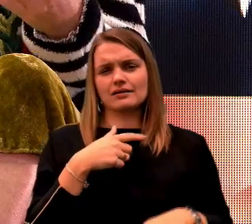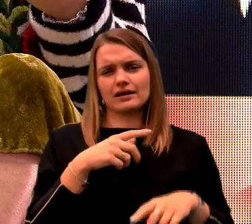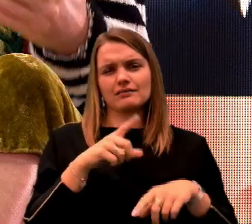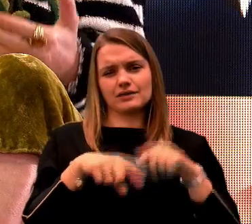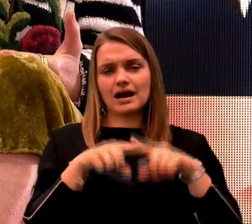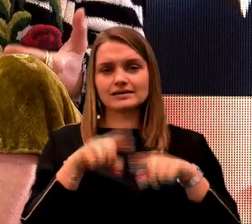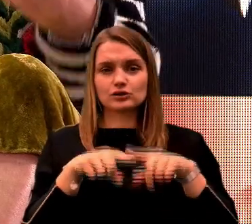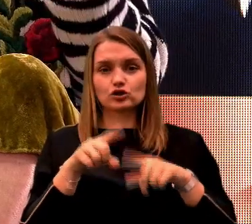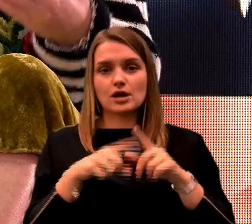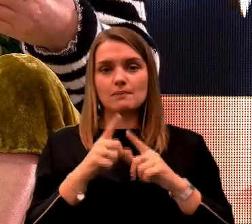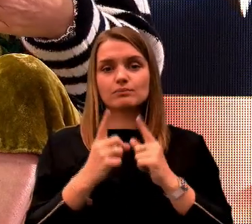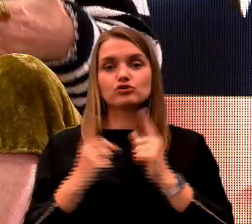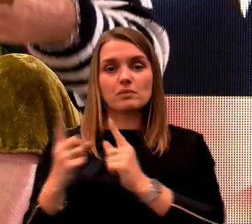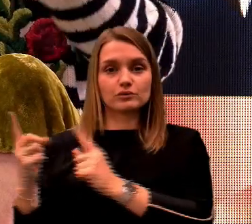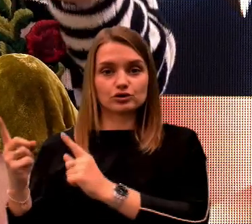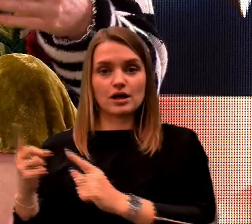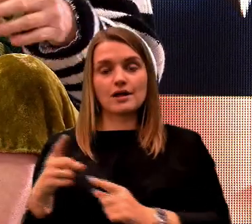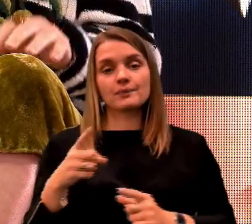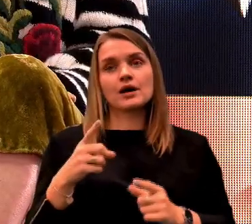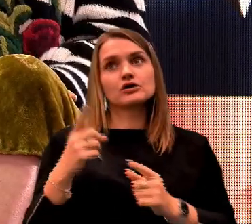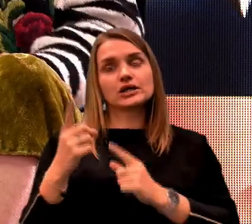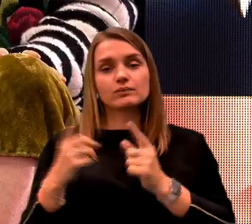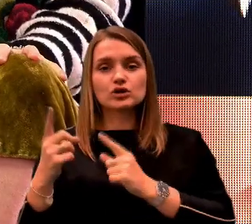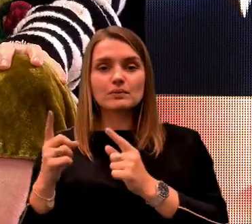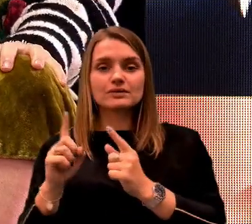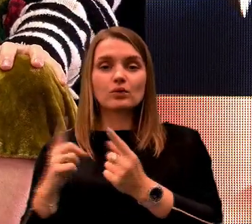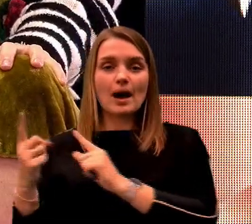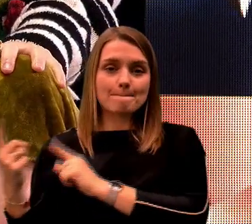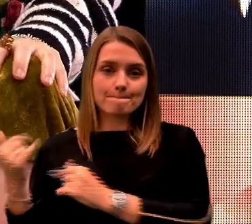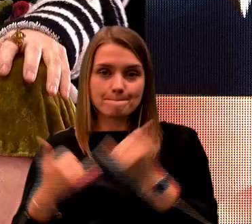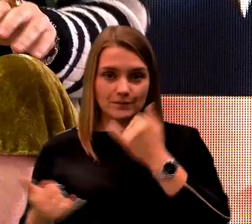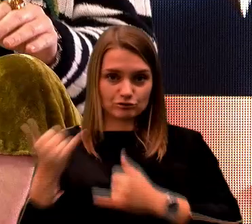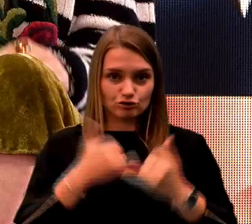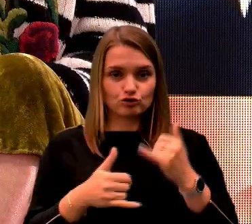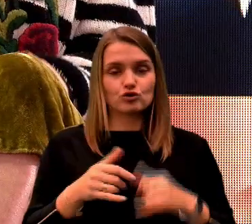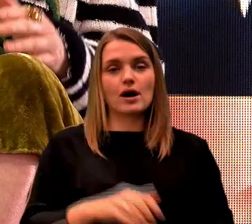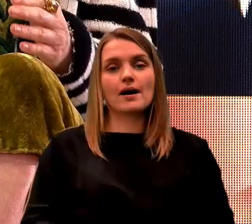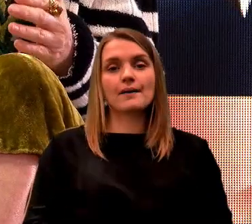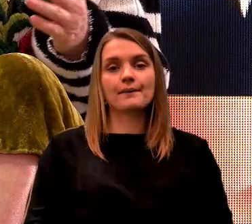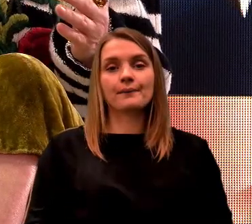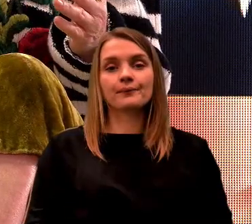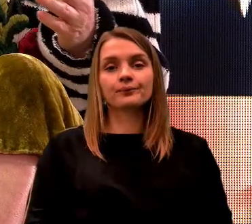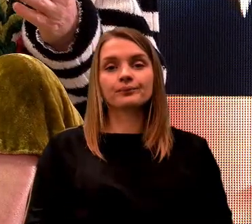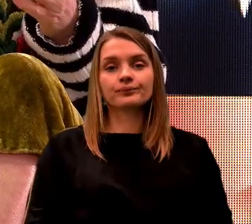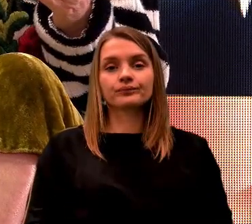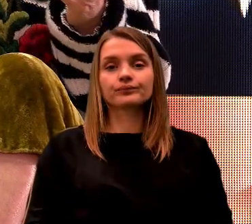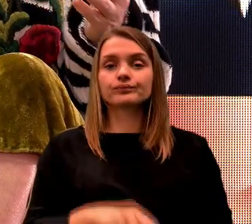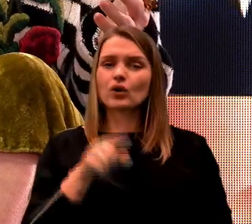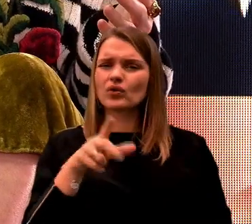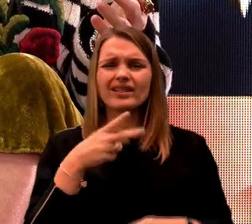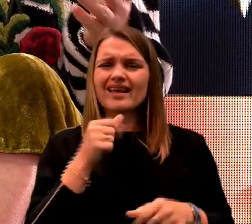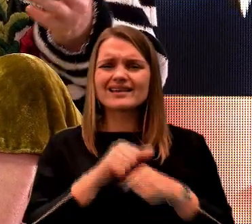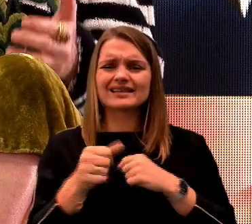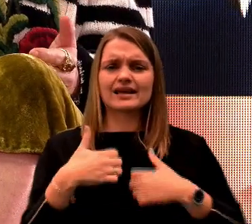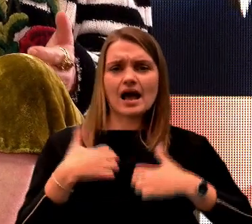ten, można by powiedzieć, że to jest przemysł chemiczny, ponieważ my produkujemy profile z tworzyw sztucznych. On nie jest taki